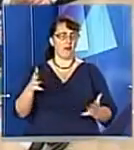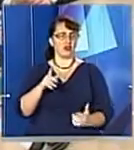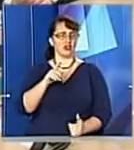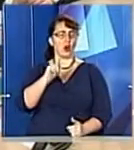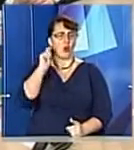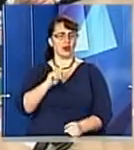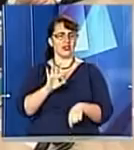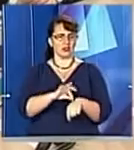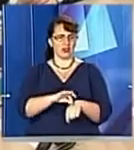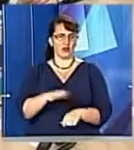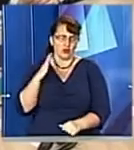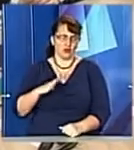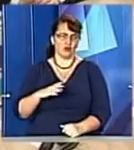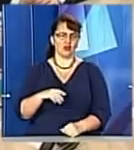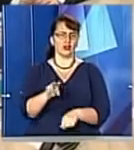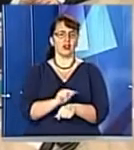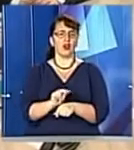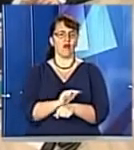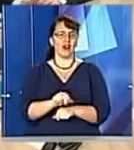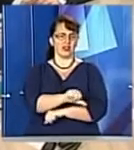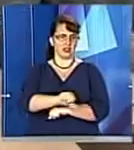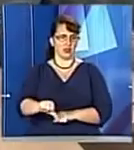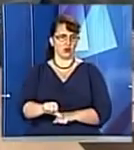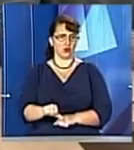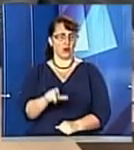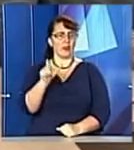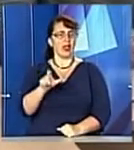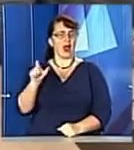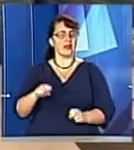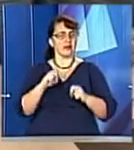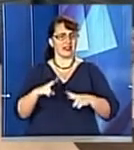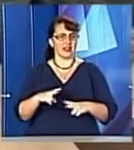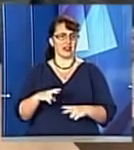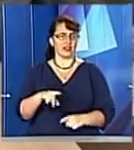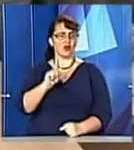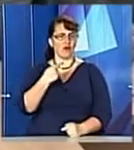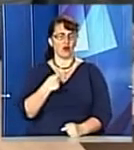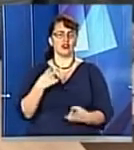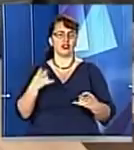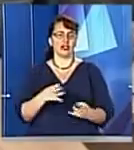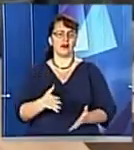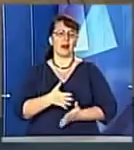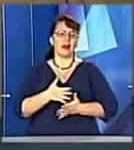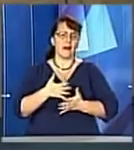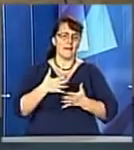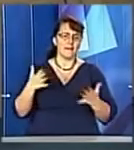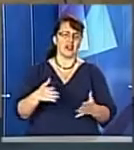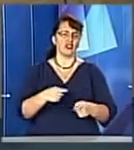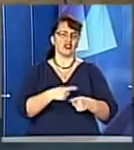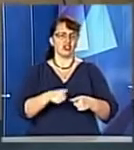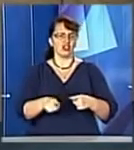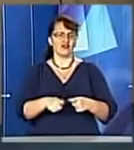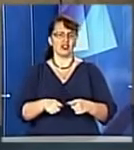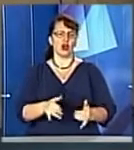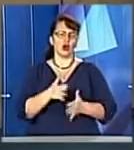пацієнтів змушені лікуватись за кордоном. Тому експерти наголошують на тому, аби якнайшвидше розширити методи